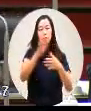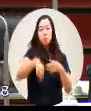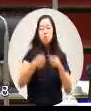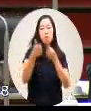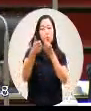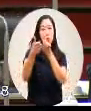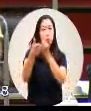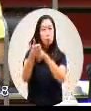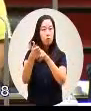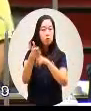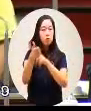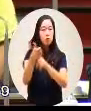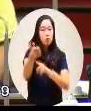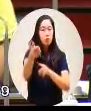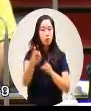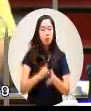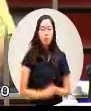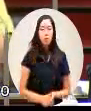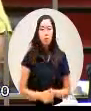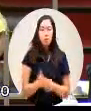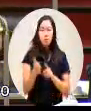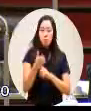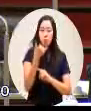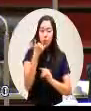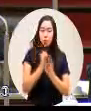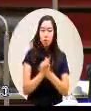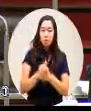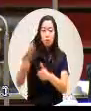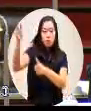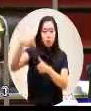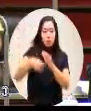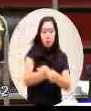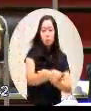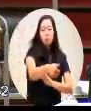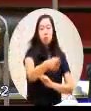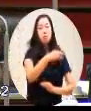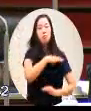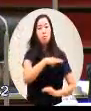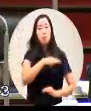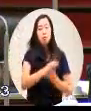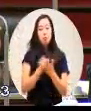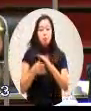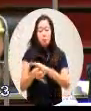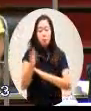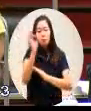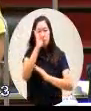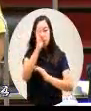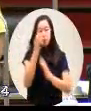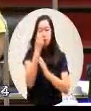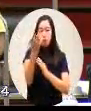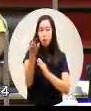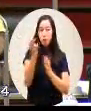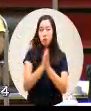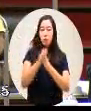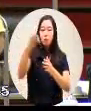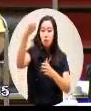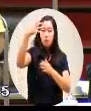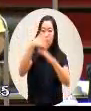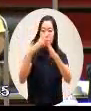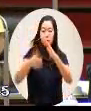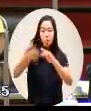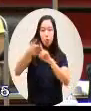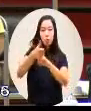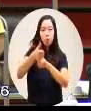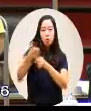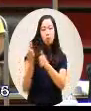刘亚平啊哈，为着要去招伊会员啊哈。去到阳明国中找这个校长，这个校长啊，伊讲